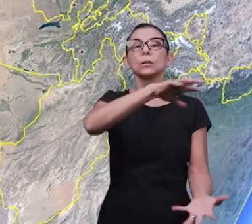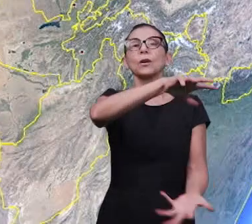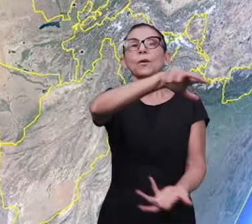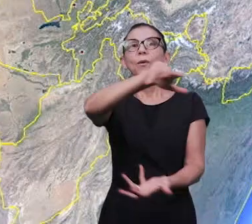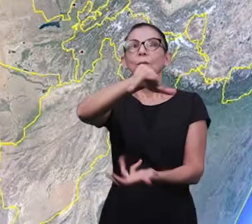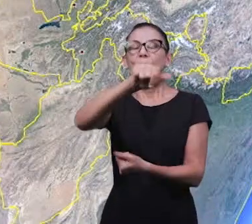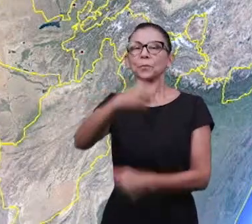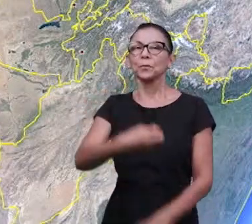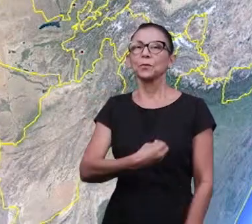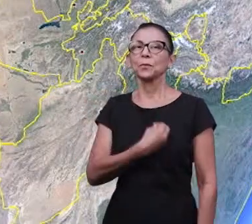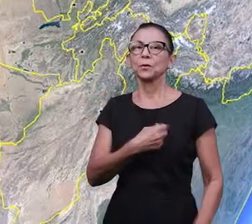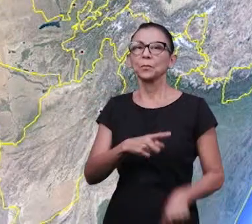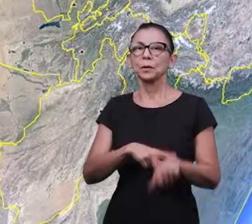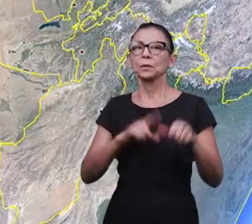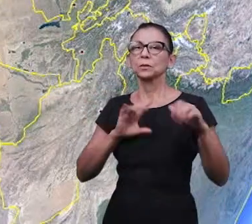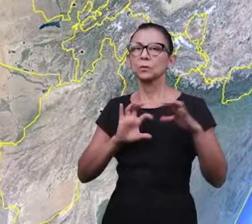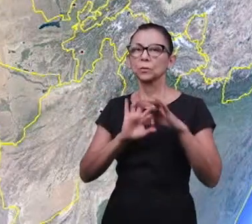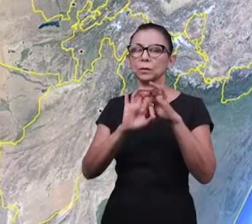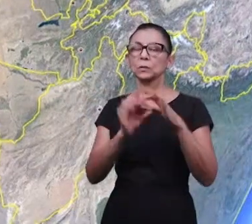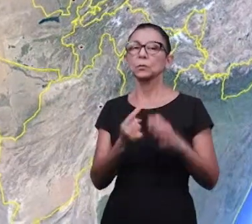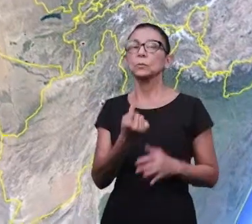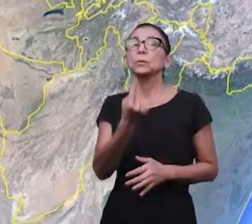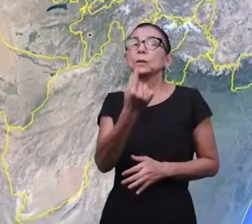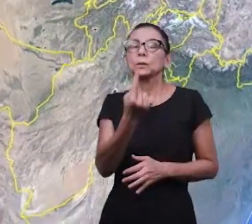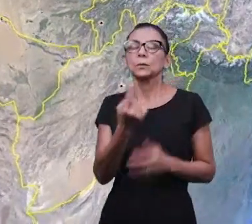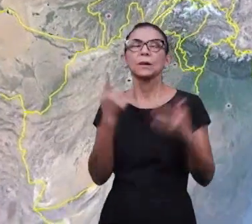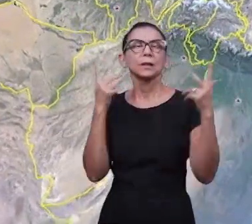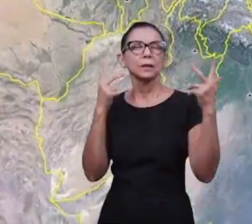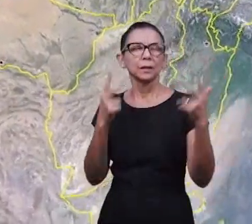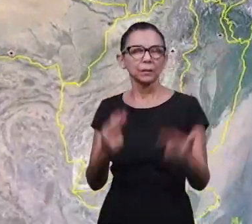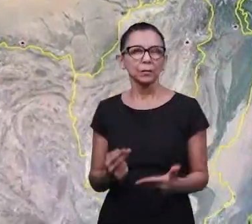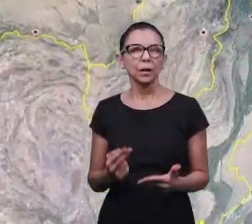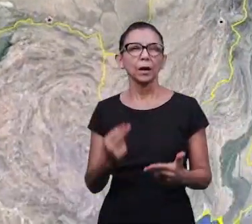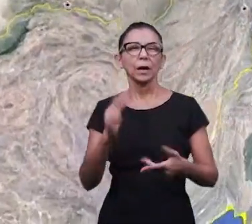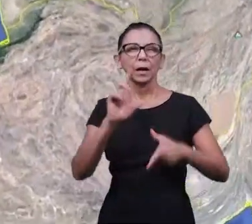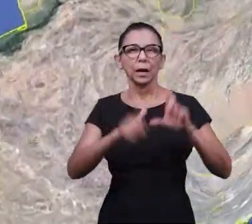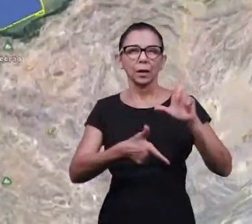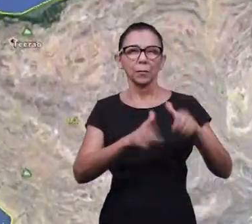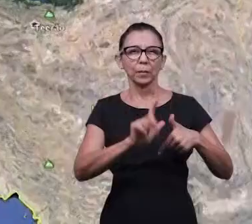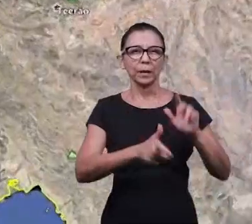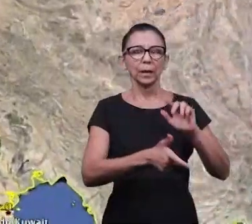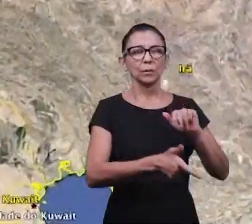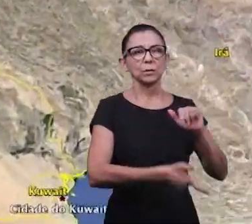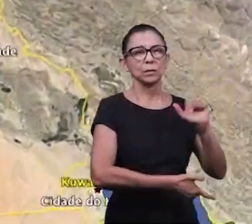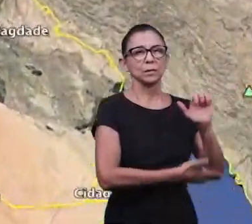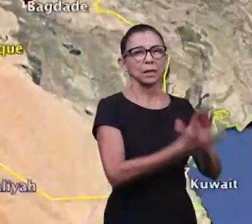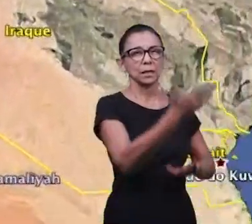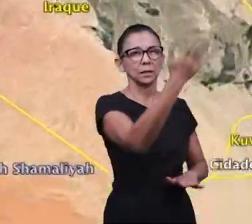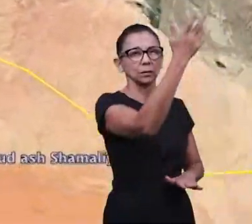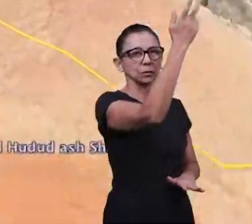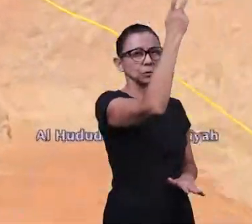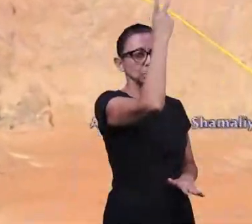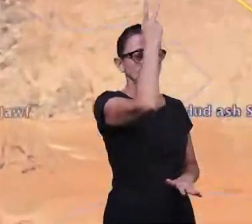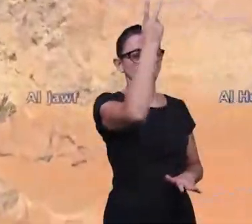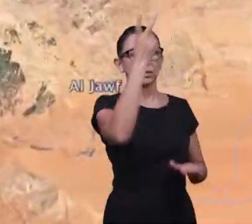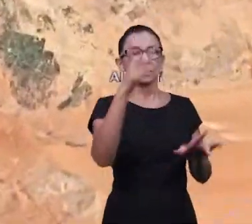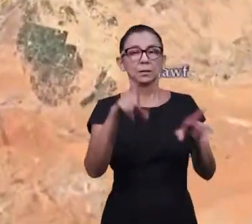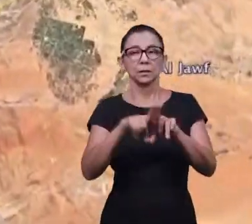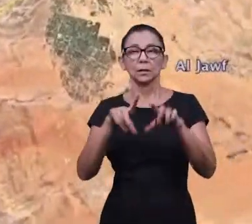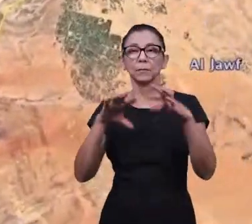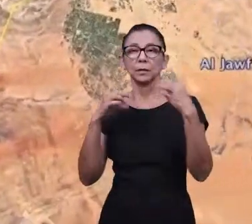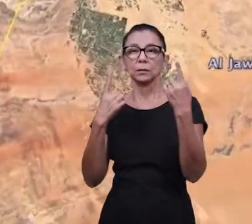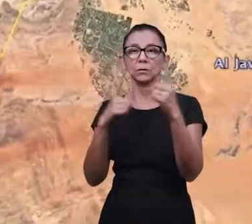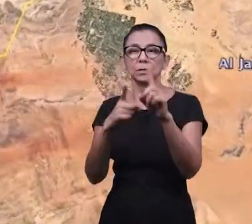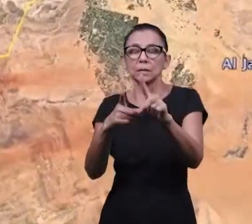planète vivent un moment d'unité et de communion, comme l'ont vécu les Hébreux à leur sortie d'Égypte, les disciples avec